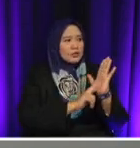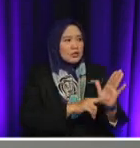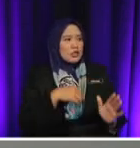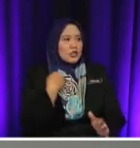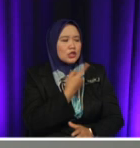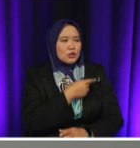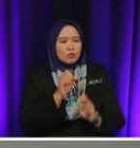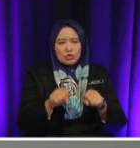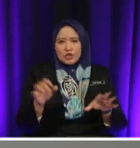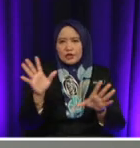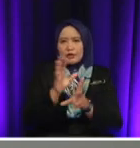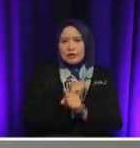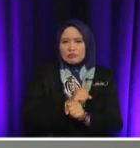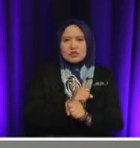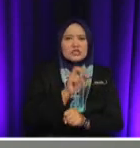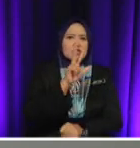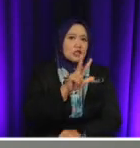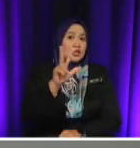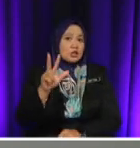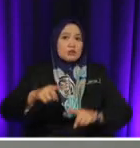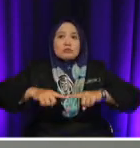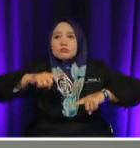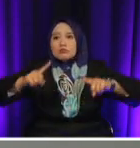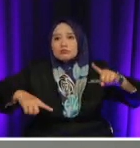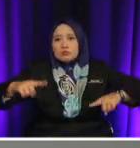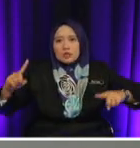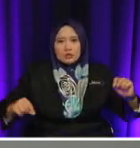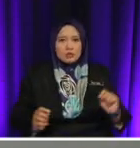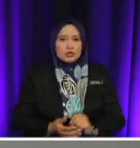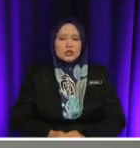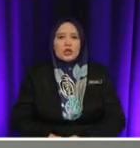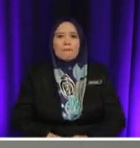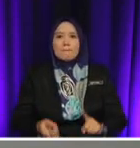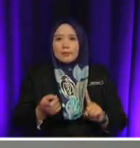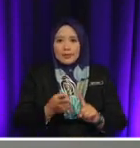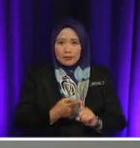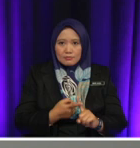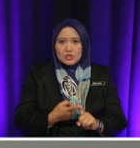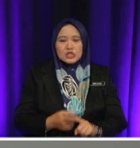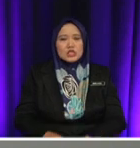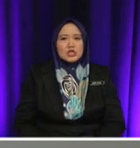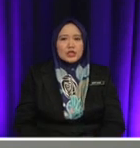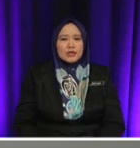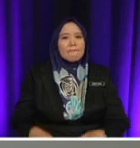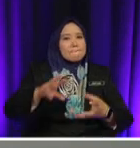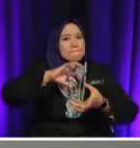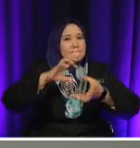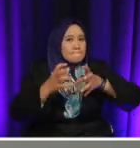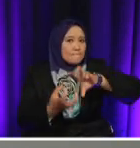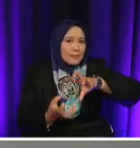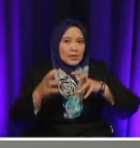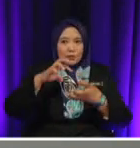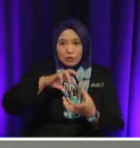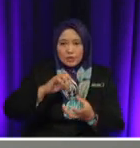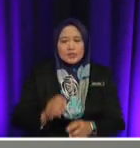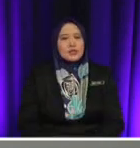dimanipulasi tadi yang pertama dimanipulasi yang kedua bergerak balas yang ketiga pemboleh ubah di alahan daripada gambar rajah eh kita